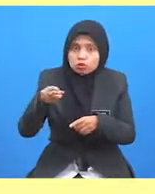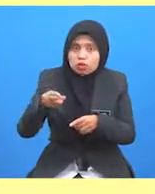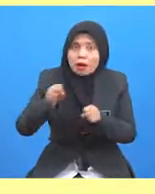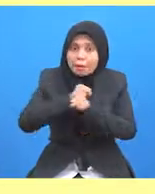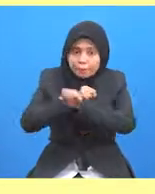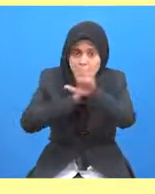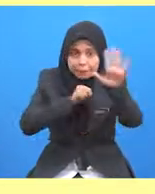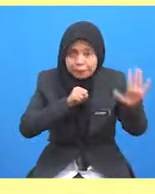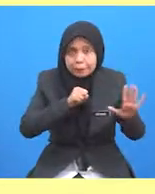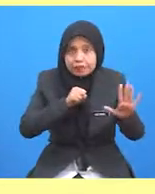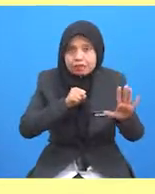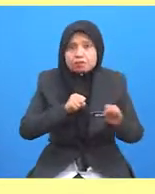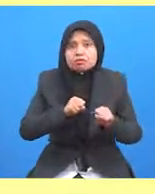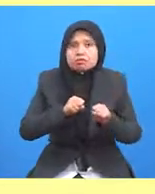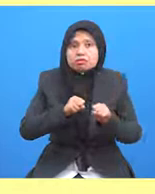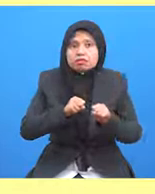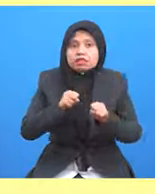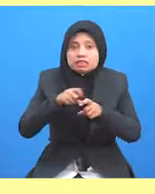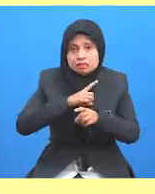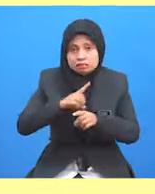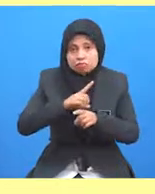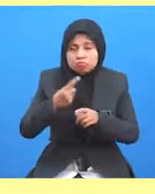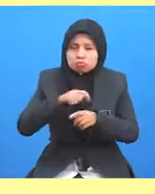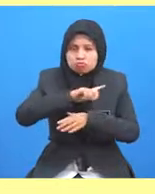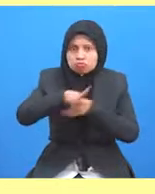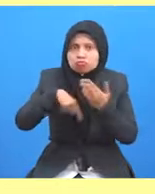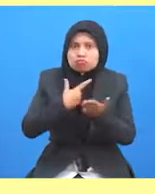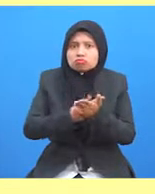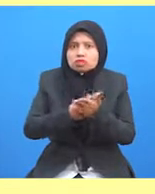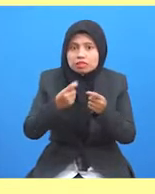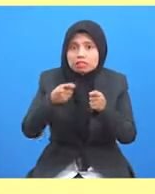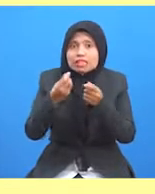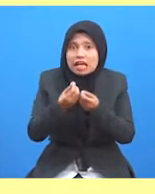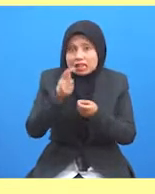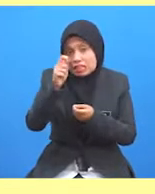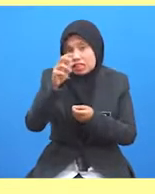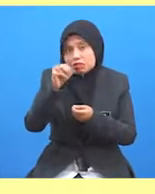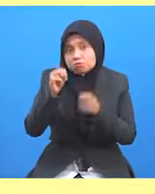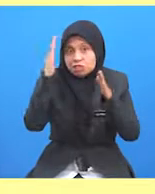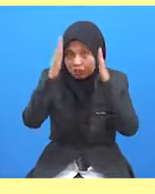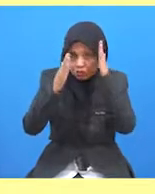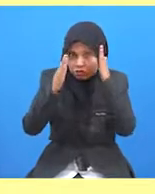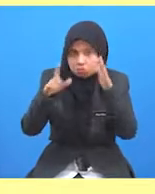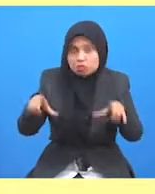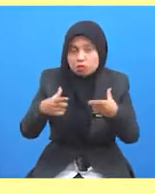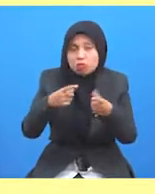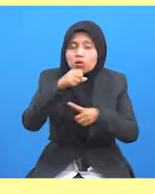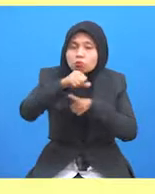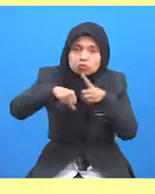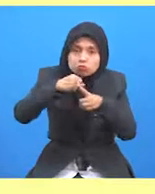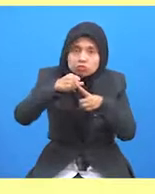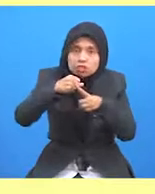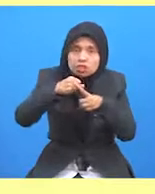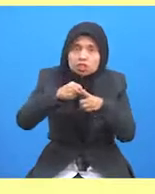di tanah Melayu berlaku apabila munculnya Kerajaan Melayu Melaka sebagai